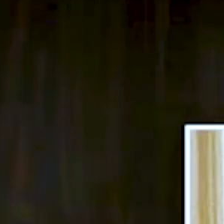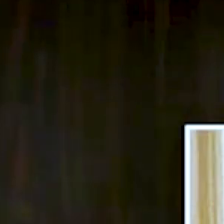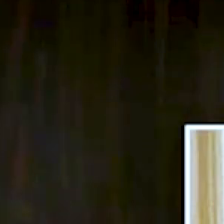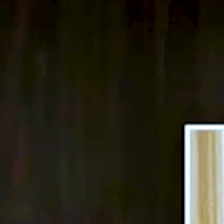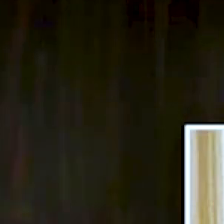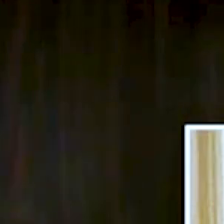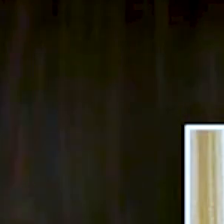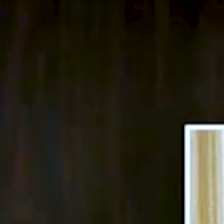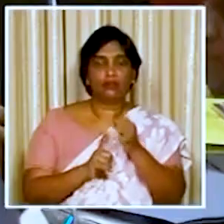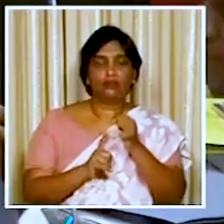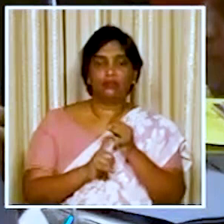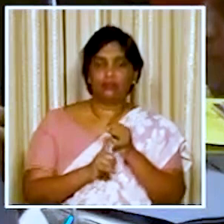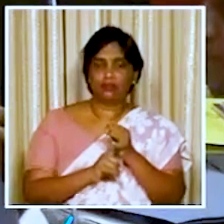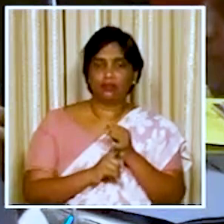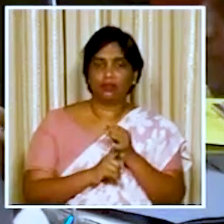नोहेमेंटी